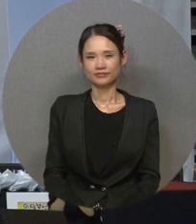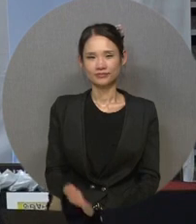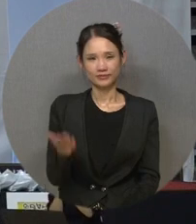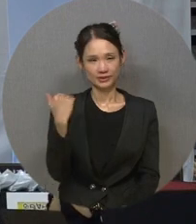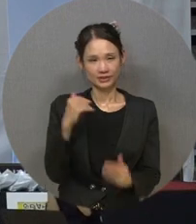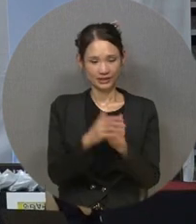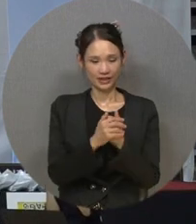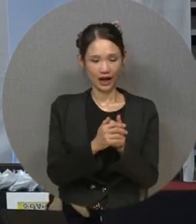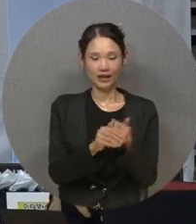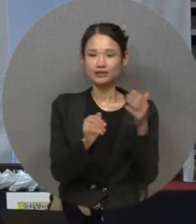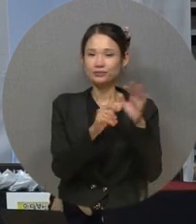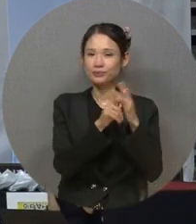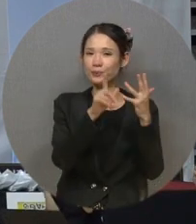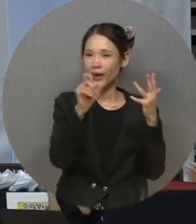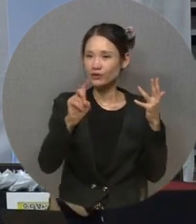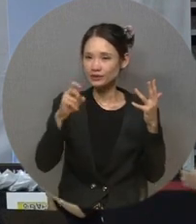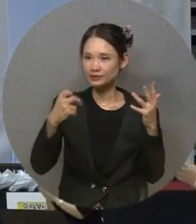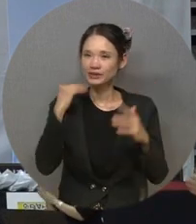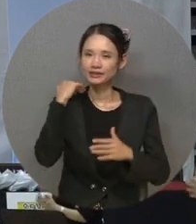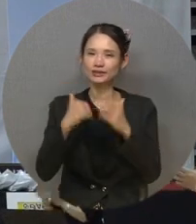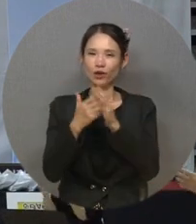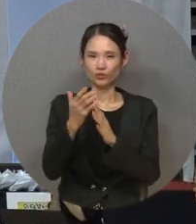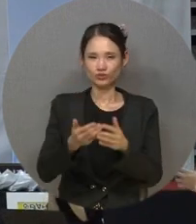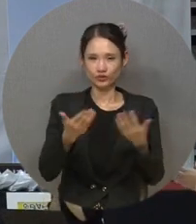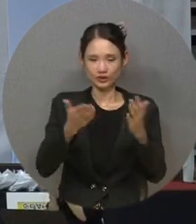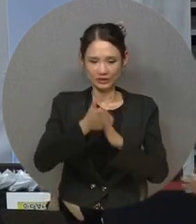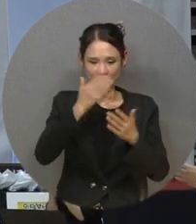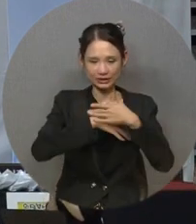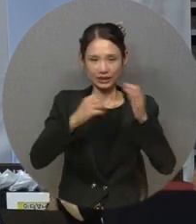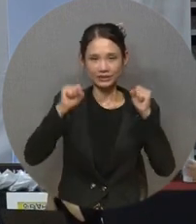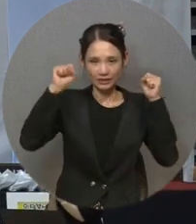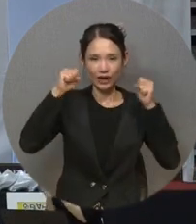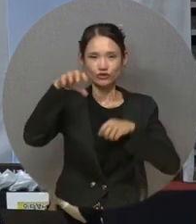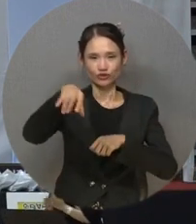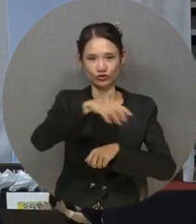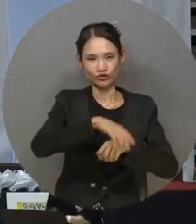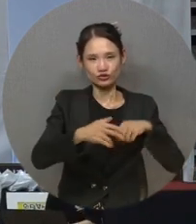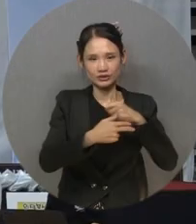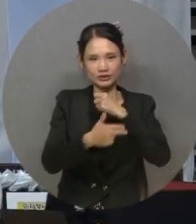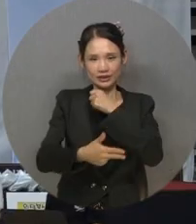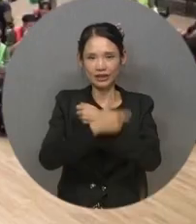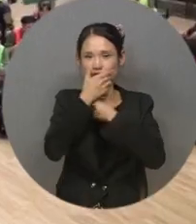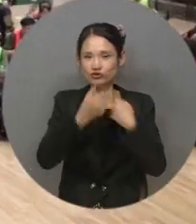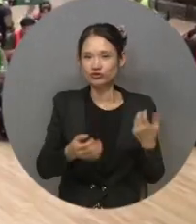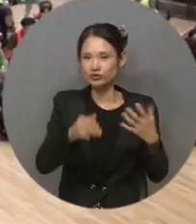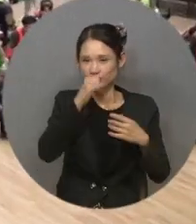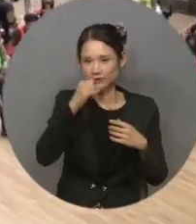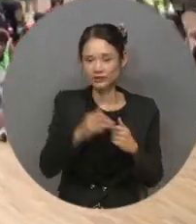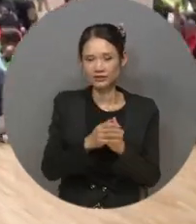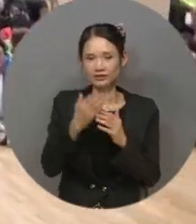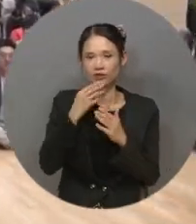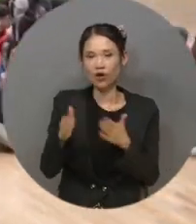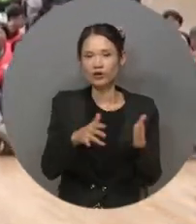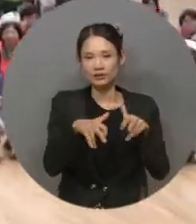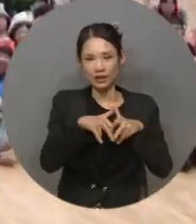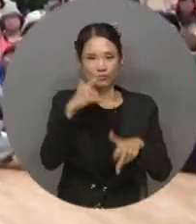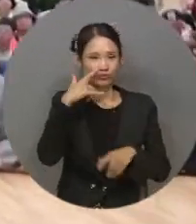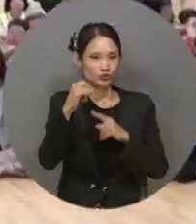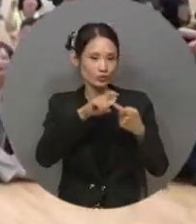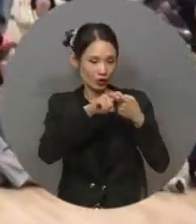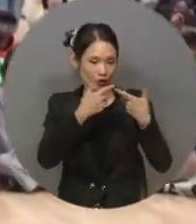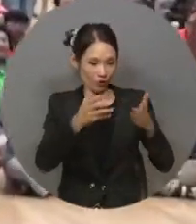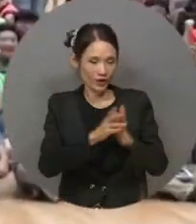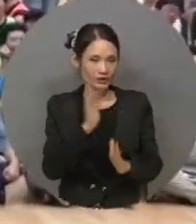12일 의정부 실내체육관에서는 장애인 복지기금 사업 징검다리 축제가 열렸습니다. 경기 장애인 부모연대 의정부시